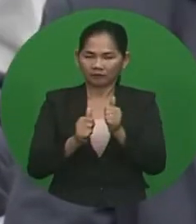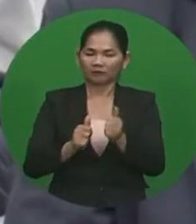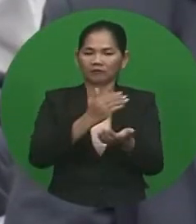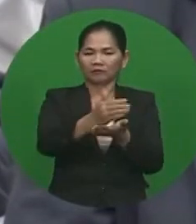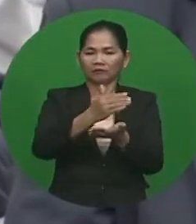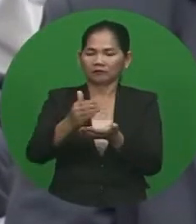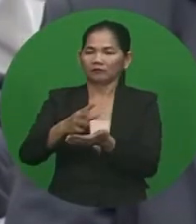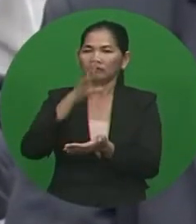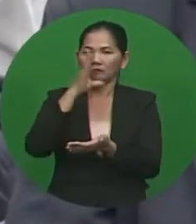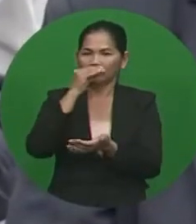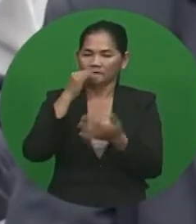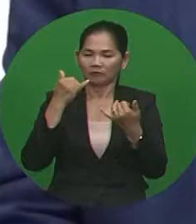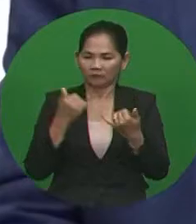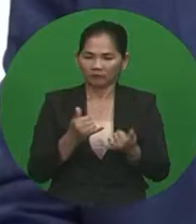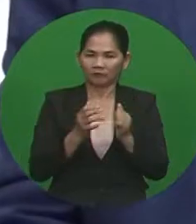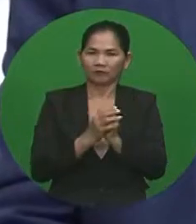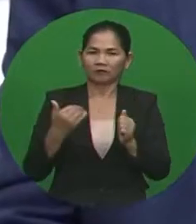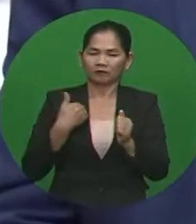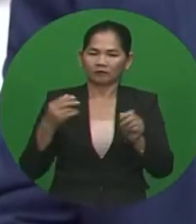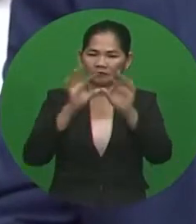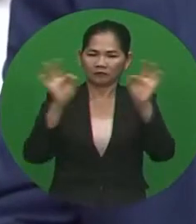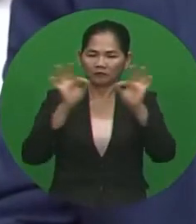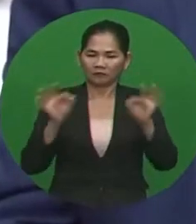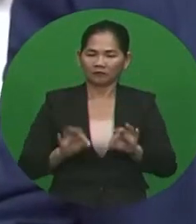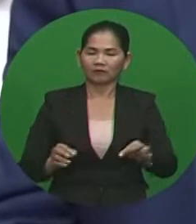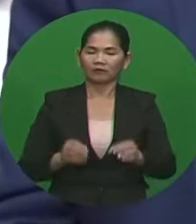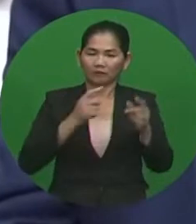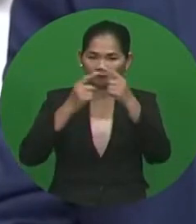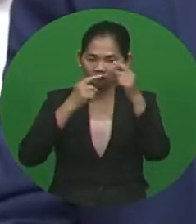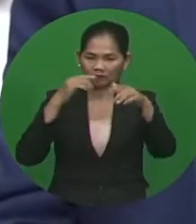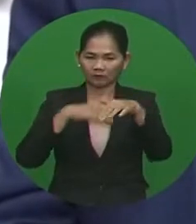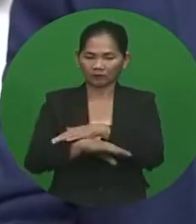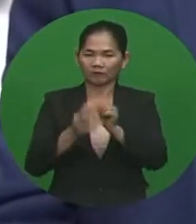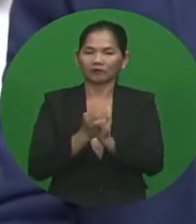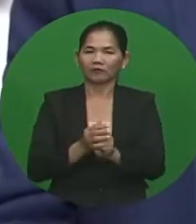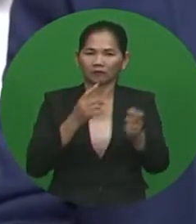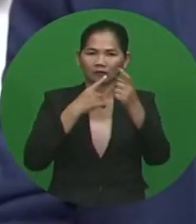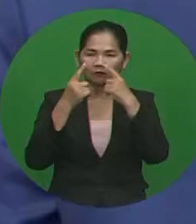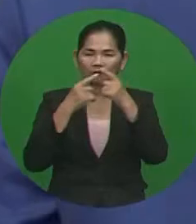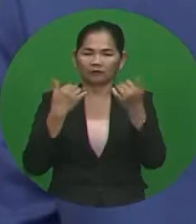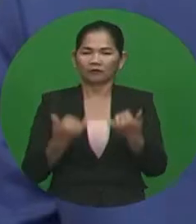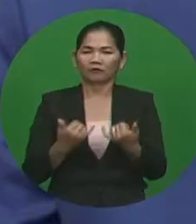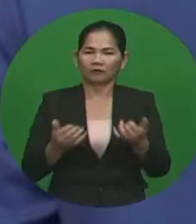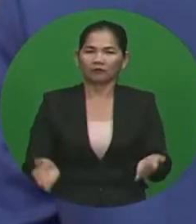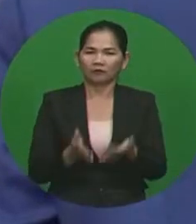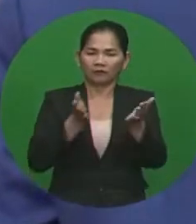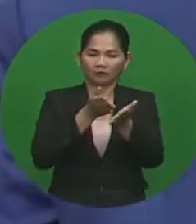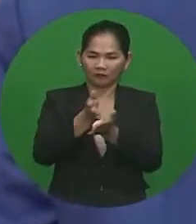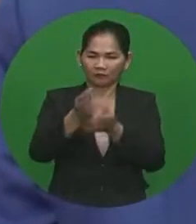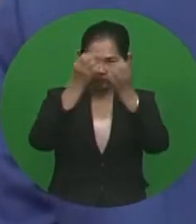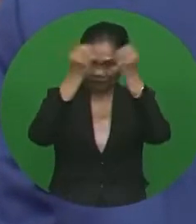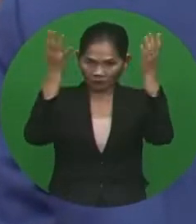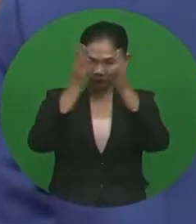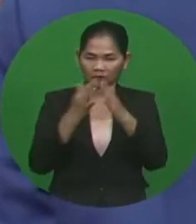ករំលែកអនុសាសន៍មួយចំនួននៅក្នុងអង្គវេទិកាដើម្បីជាធានាចូលក្នុងកិច្ចពិភាក្សាស្ដីពីការលើកកម្ពស់សិទ្ធិទទួលព័